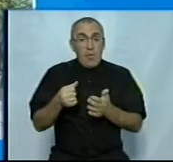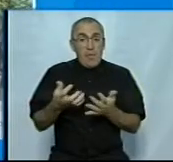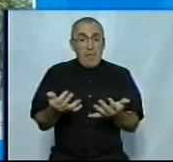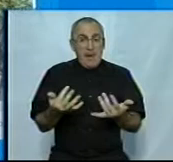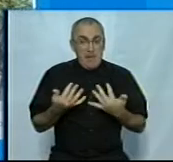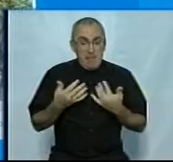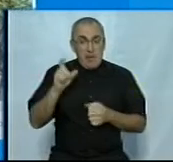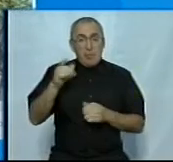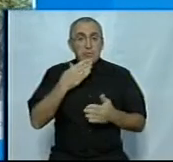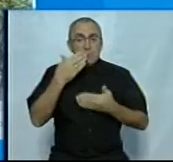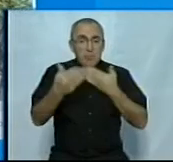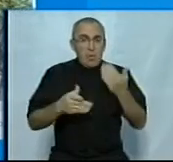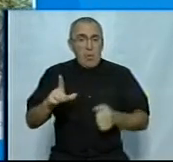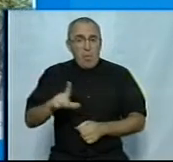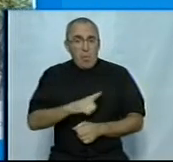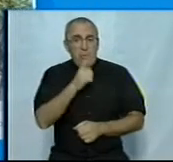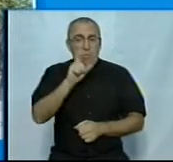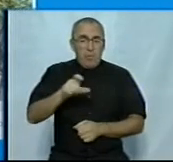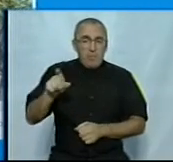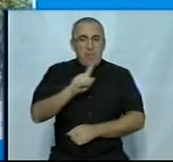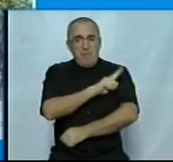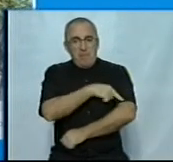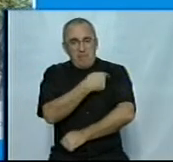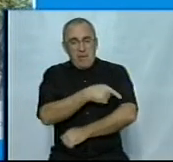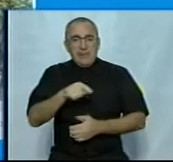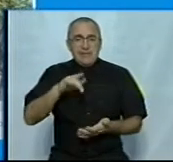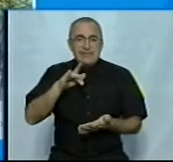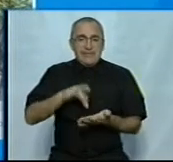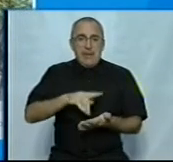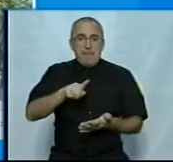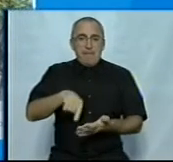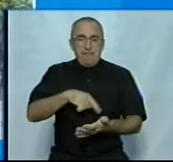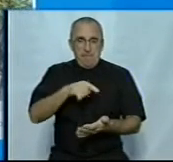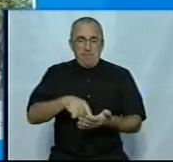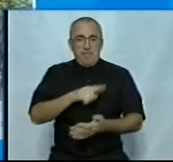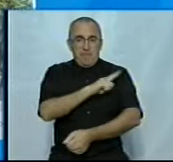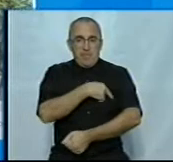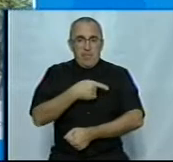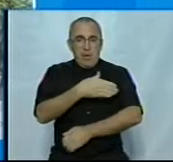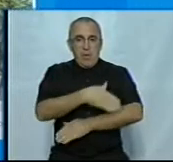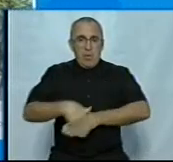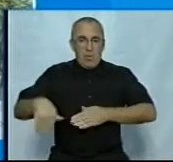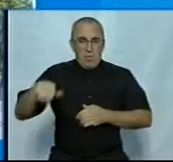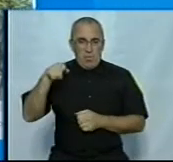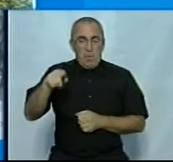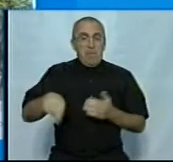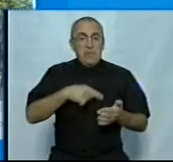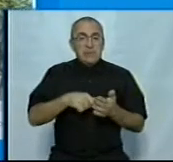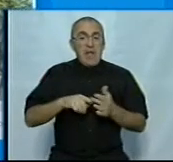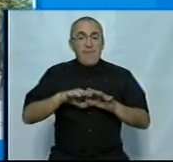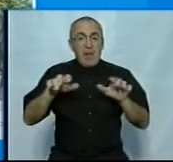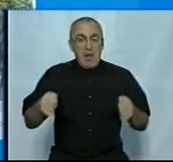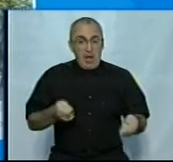міста» щодня звертаються обурені пацієнти та медики Центральної міської лікарні Кропивницького, що на вулиці архітектора Павученка, яку міська влада